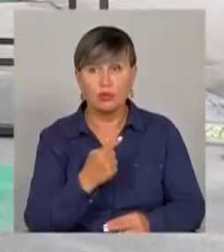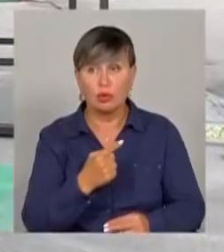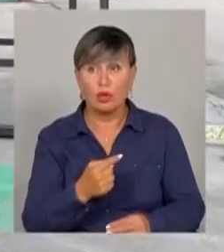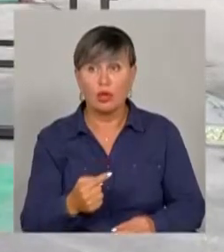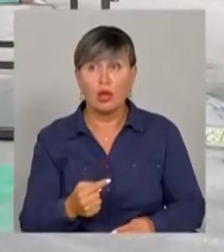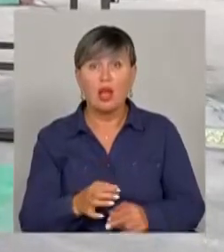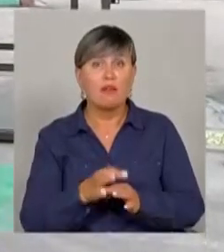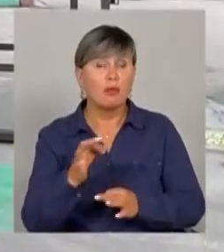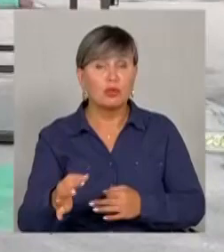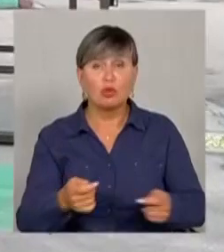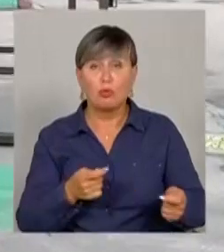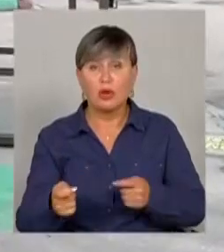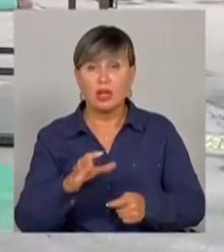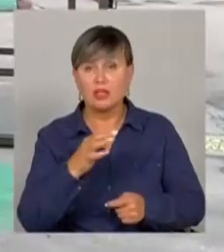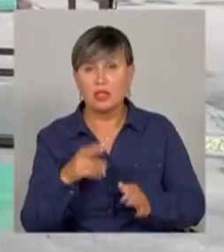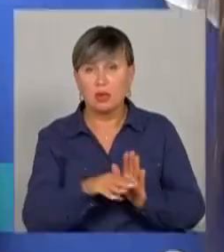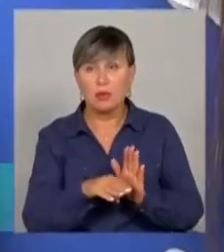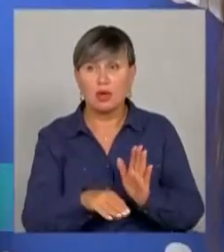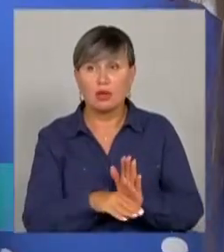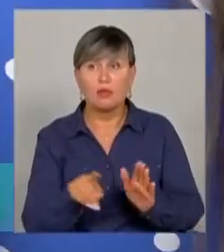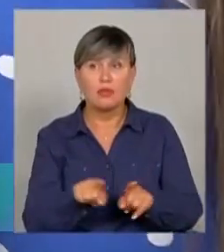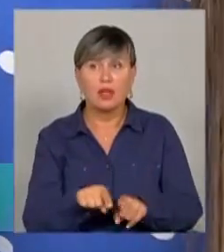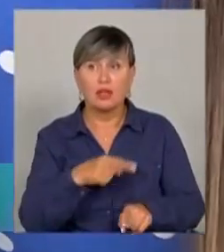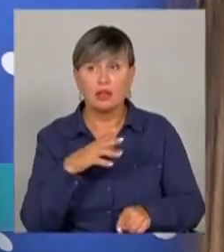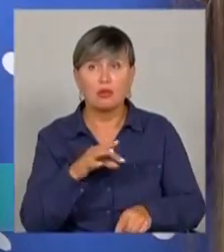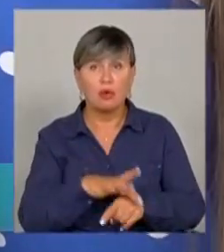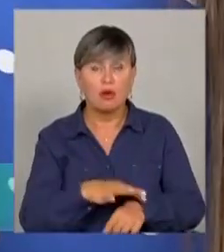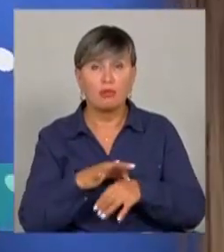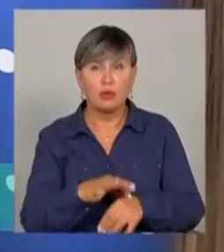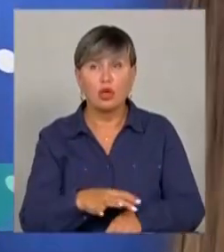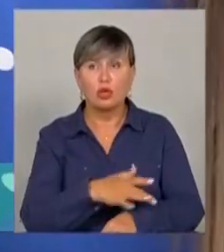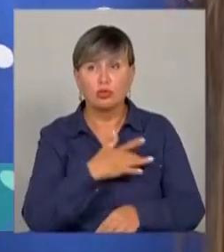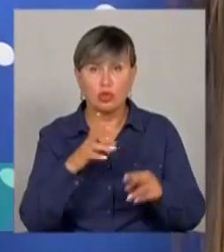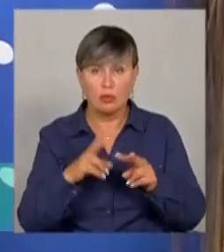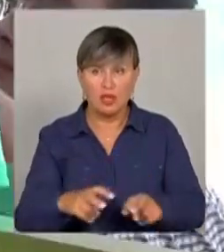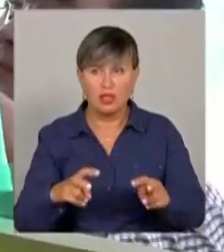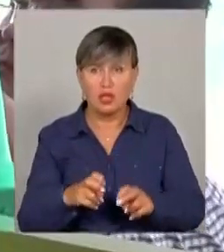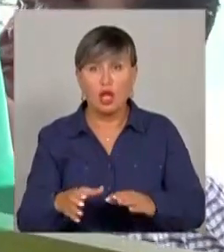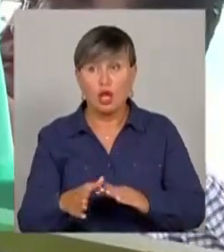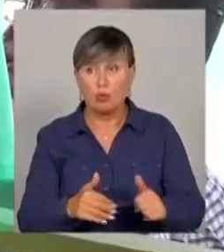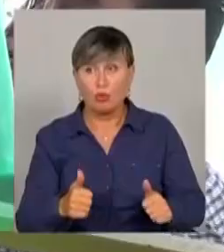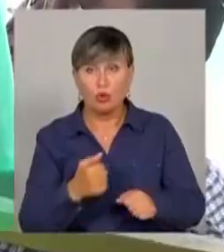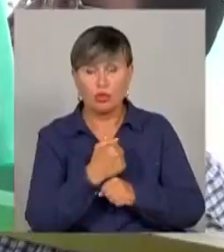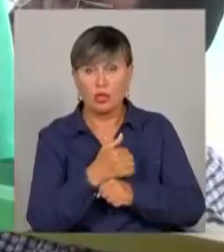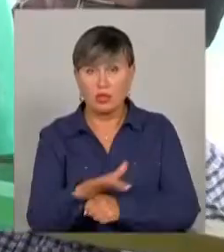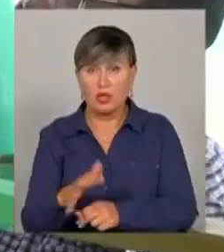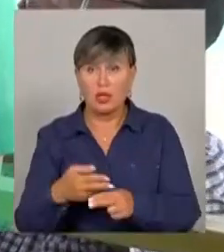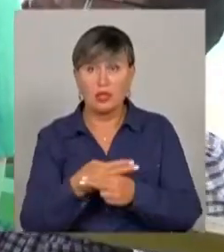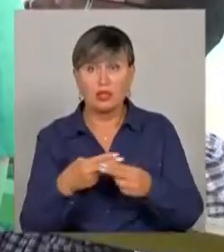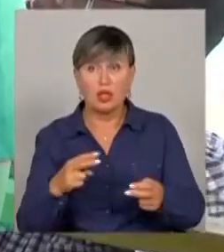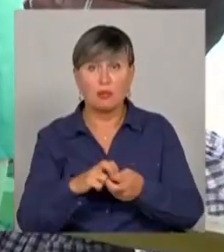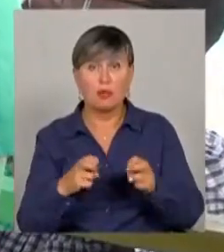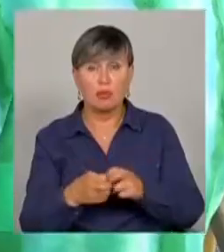вот в областном управлении социальных программ так не считают. По факту проводится служебное расследование. А после освещения нами этой темы